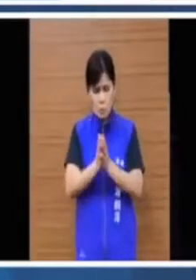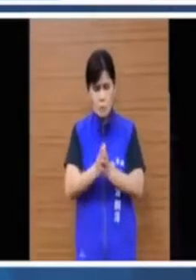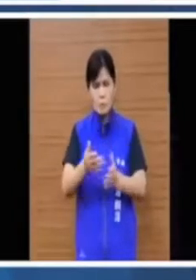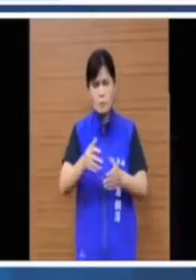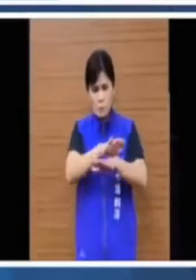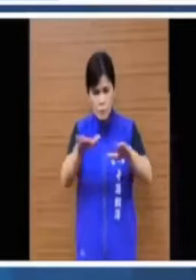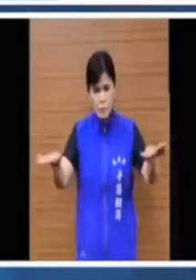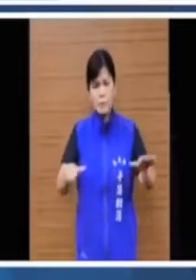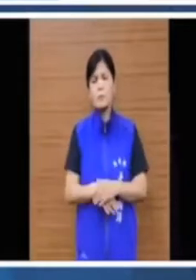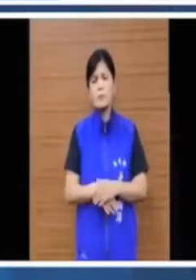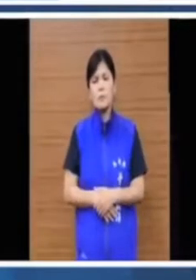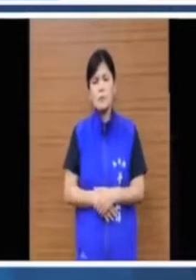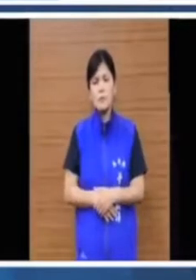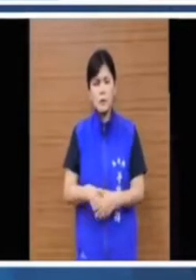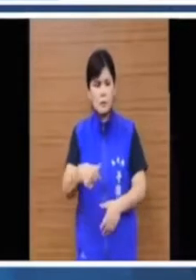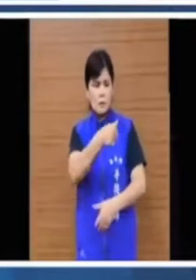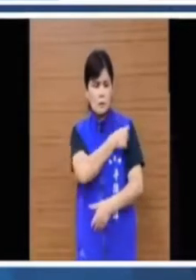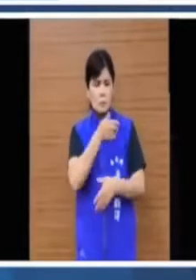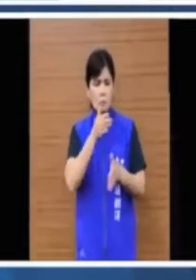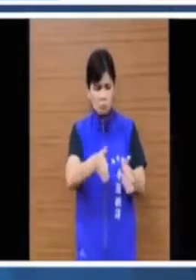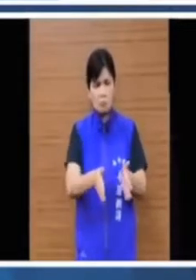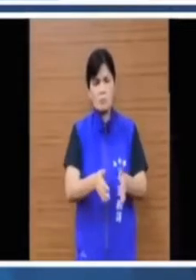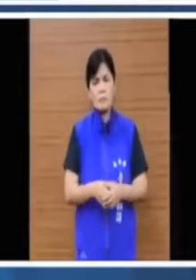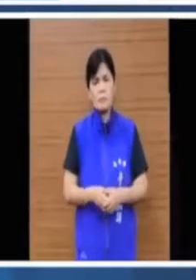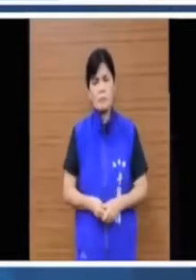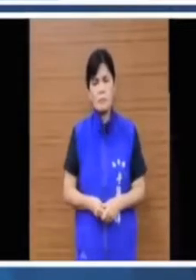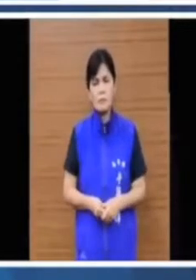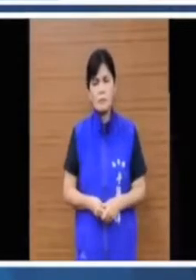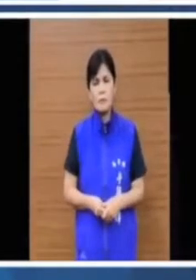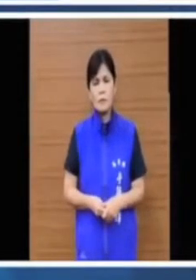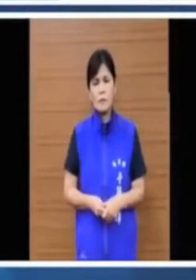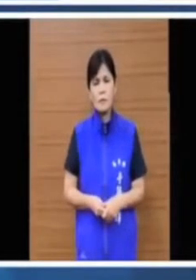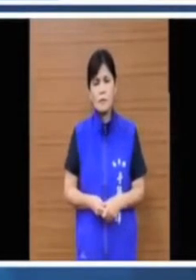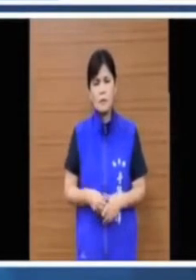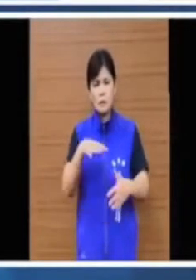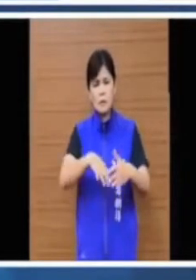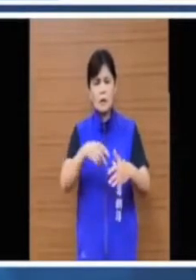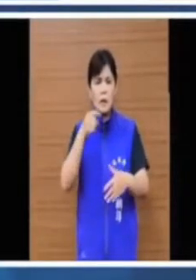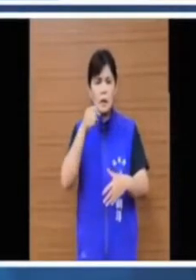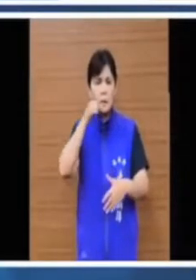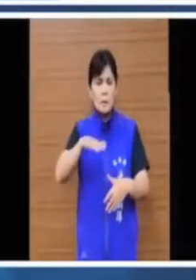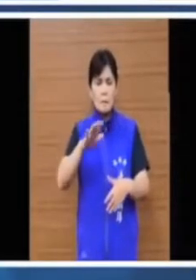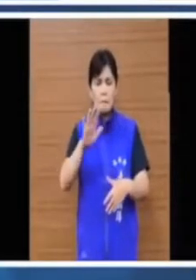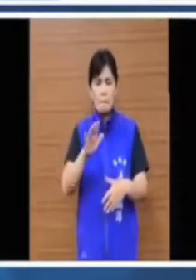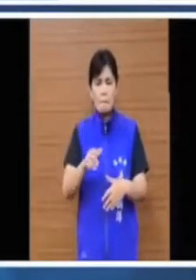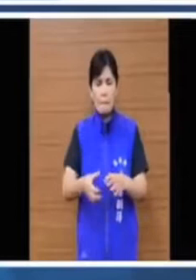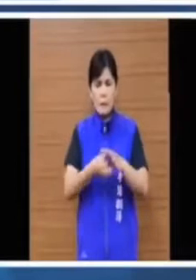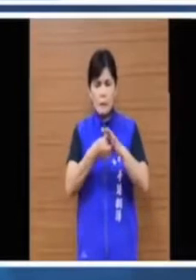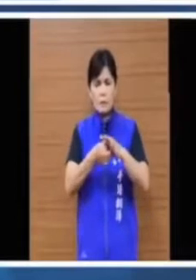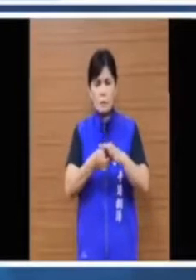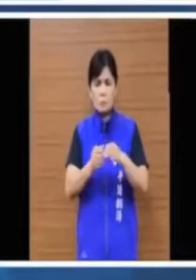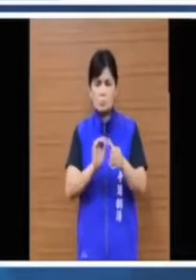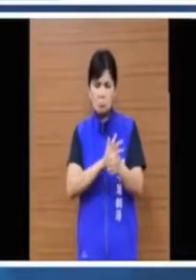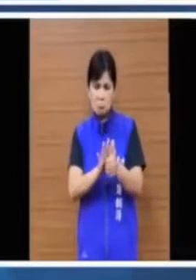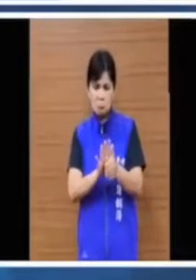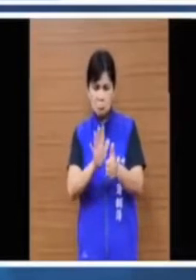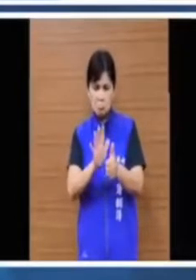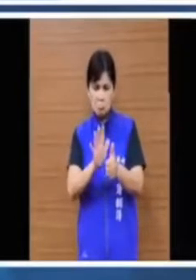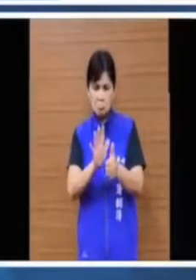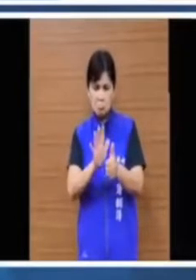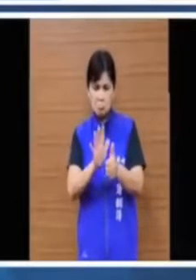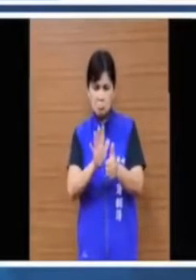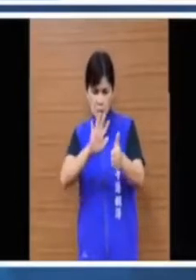那另外我们的疫苗的部分是其中我们苗栗的疫情这个一个礼拜下